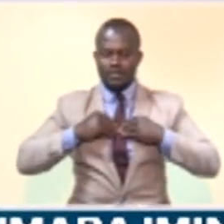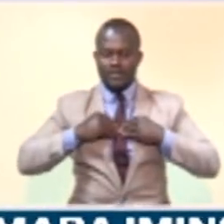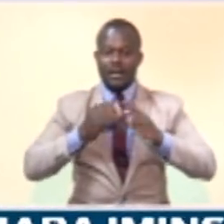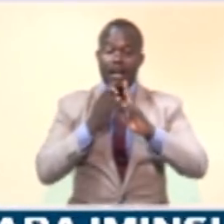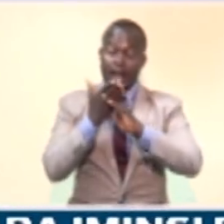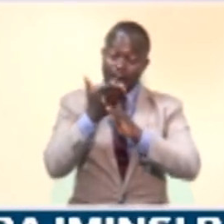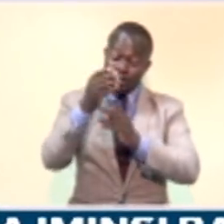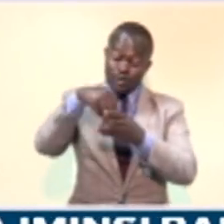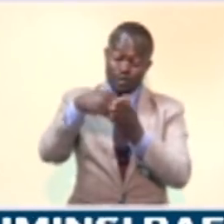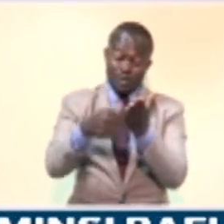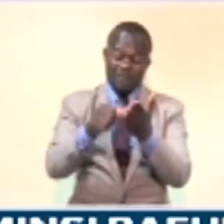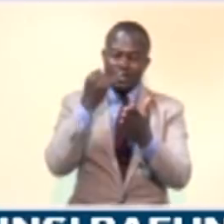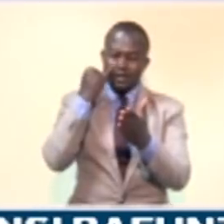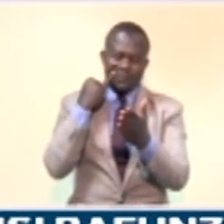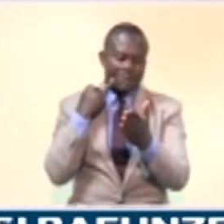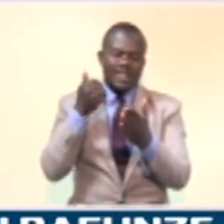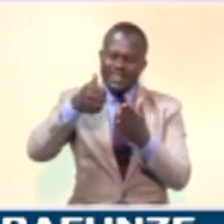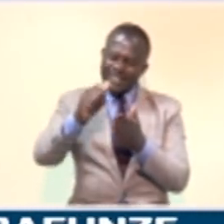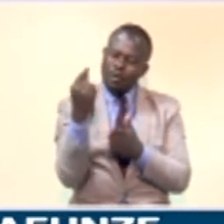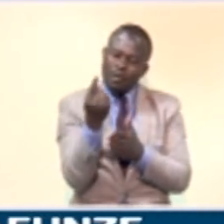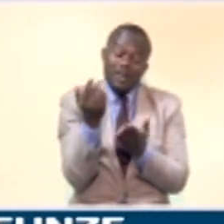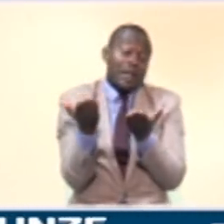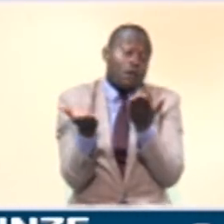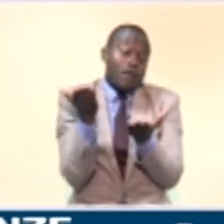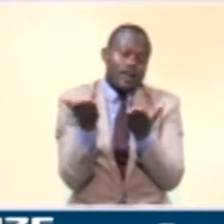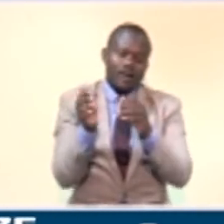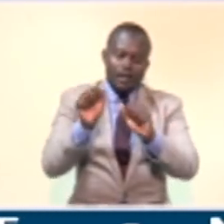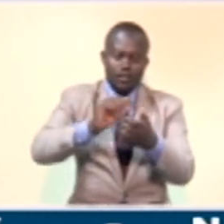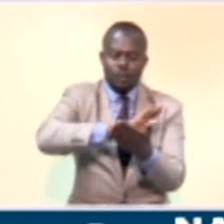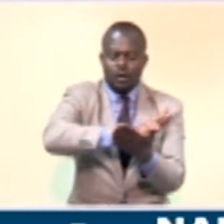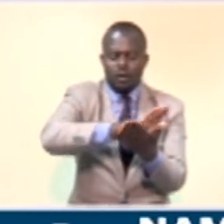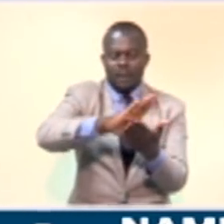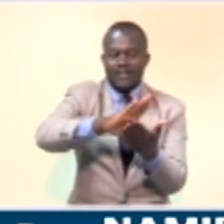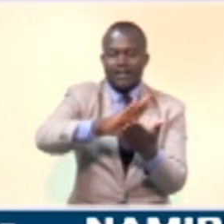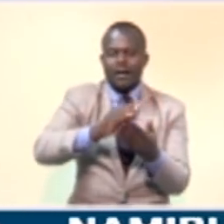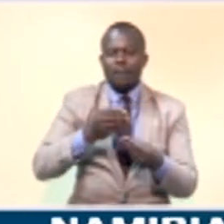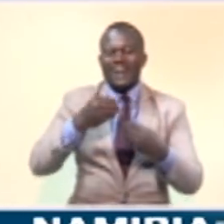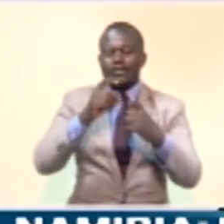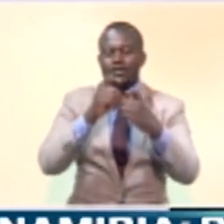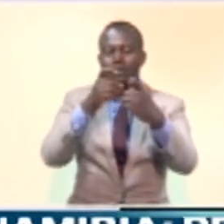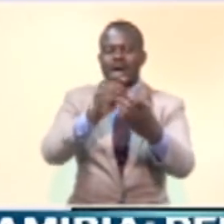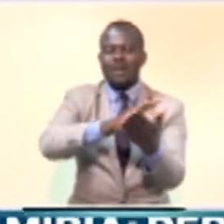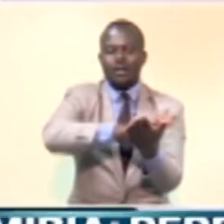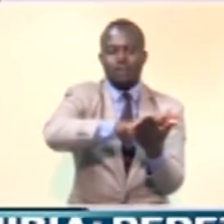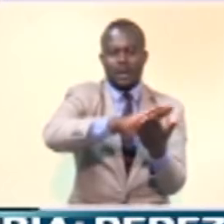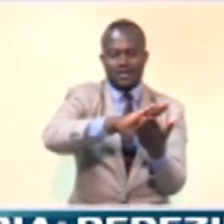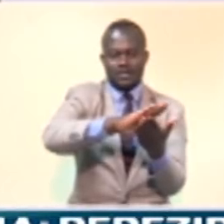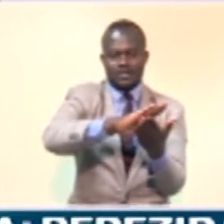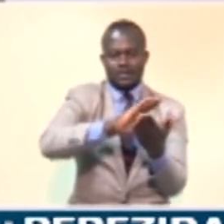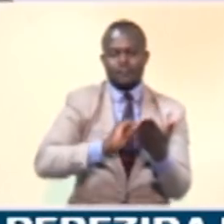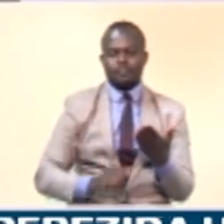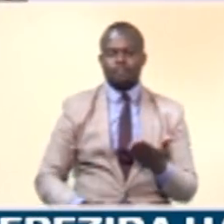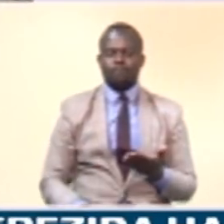Abanyuza muri icuraburindi ni bo bonyine wenda bashobora kubabarira bakaduha impano y'imbabazi. Nous